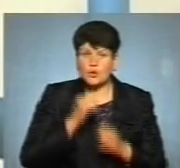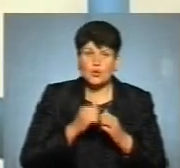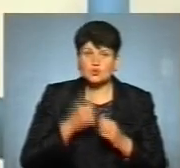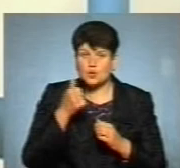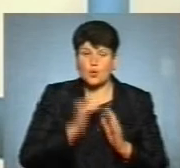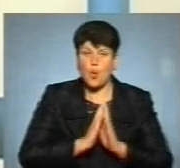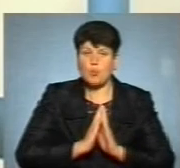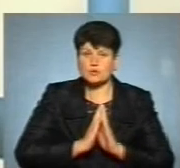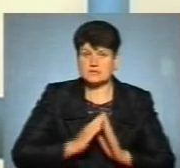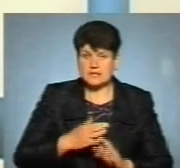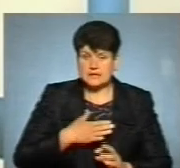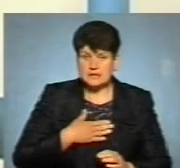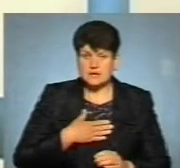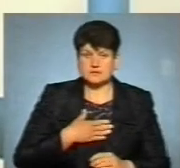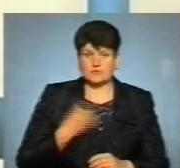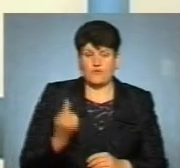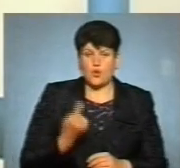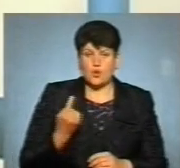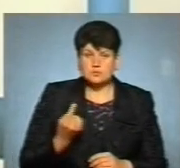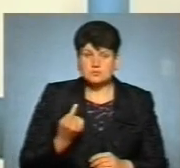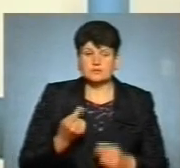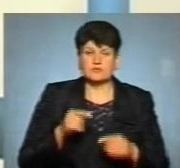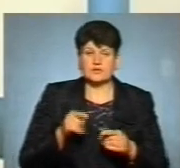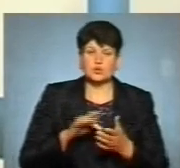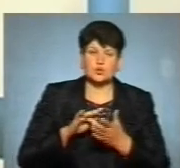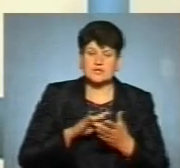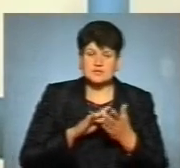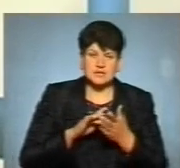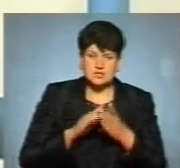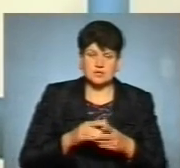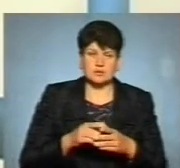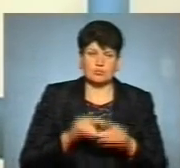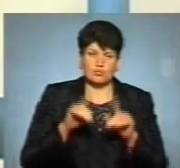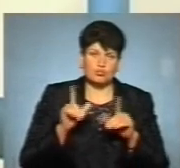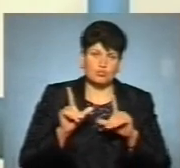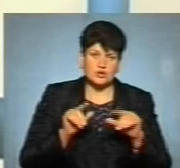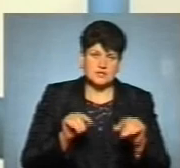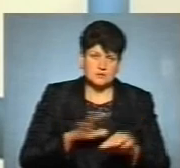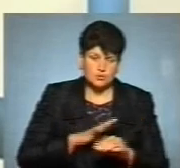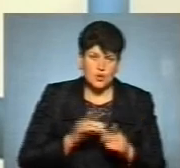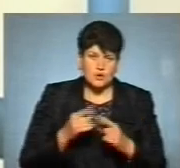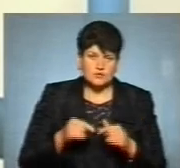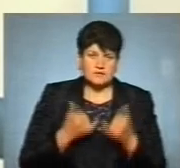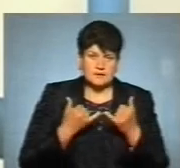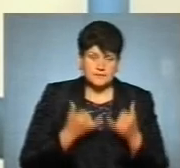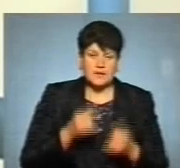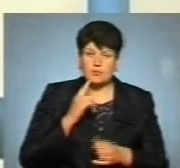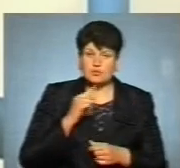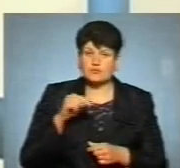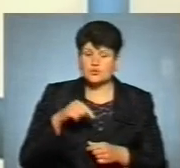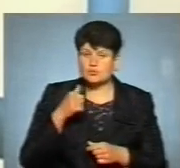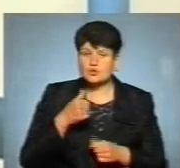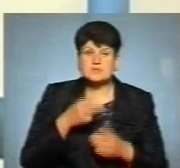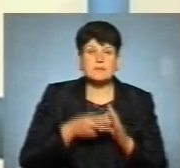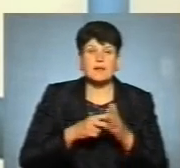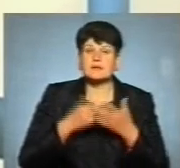просилися до нас в область. Вони там і туристичні поїздки для них різноманітні організовували. Цього року поки що таких планів